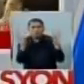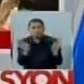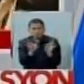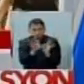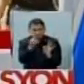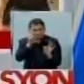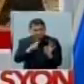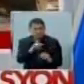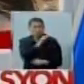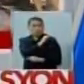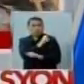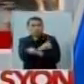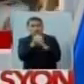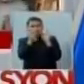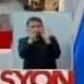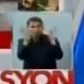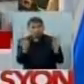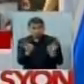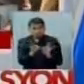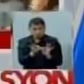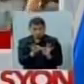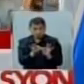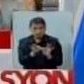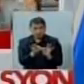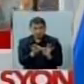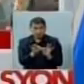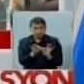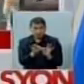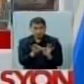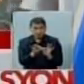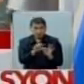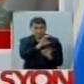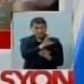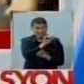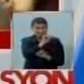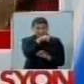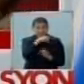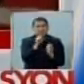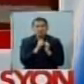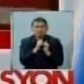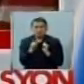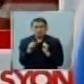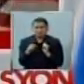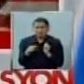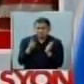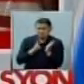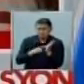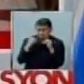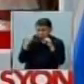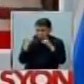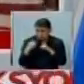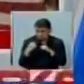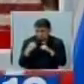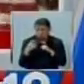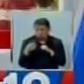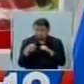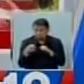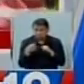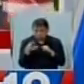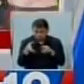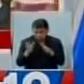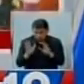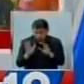authorization form doon sa mga kinatawan ng EAPP na parang pinapayagan nila na sila yung magpapasok ng balota sa machine at